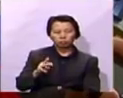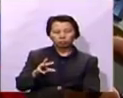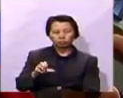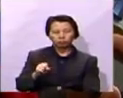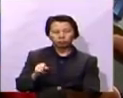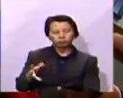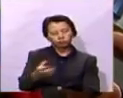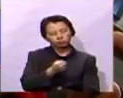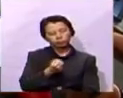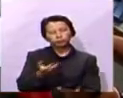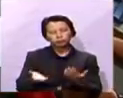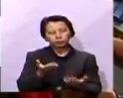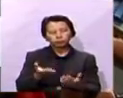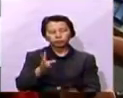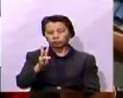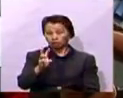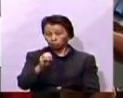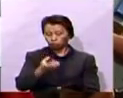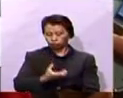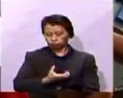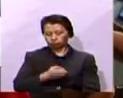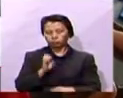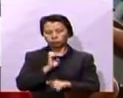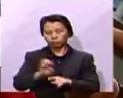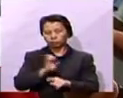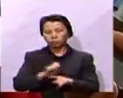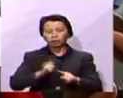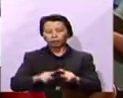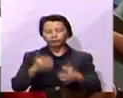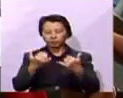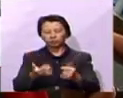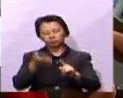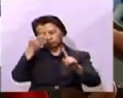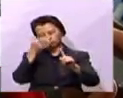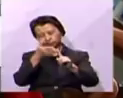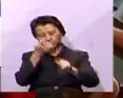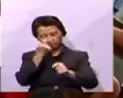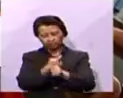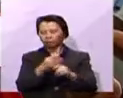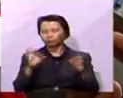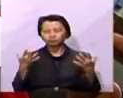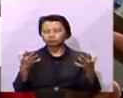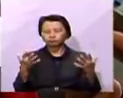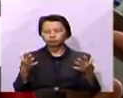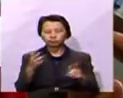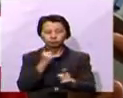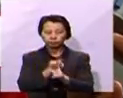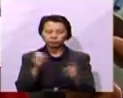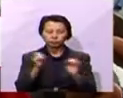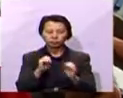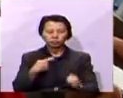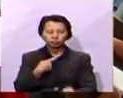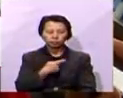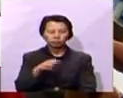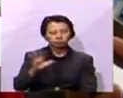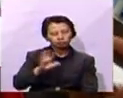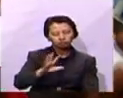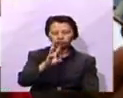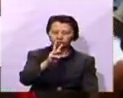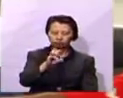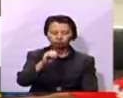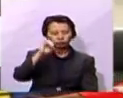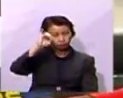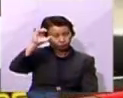kurang 60 pingat emas. Tetapi tidak ada sasaran yang yang kita punya yang betul lah. Kita jangkakan 65,